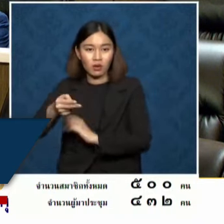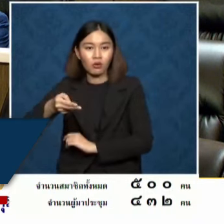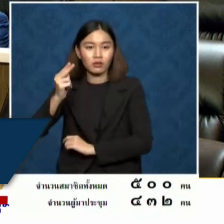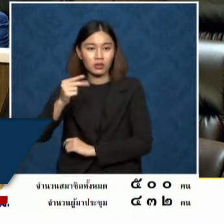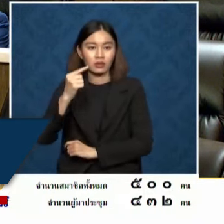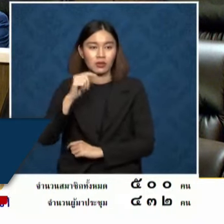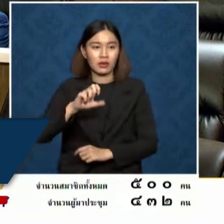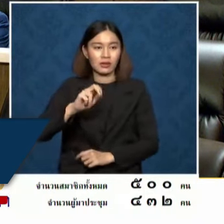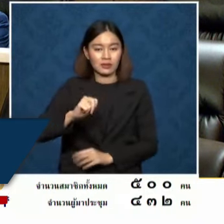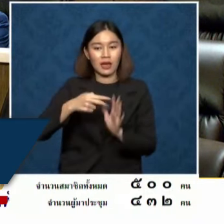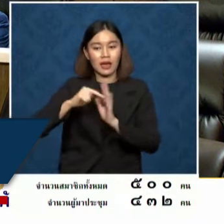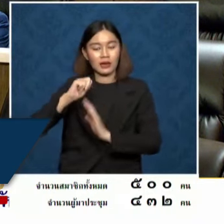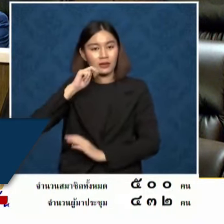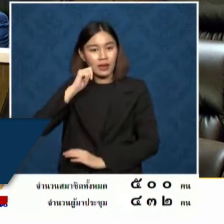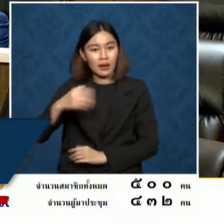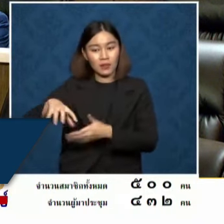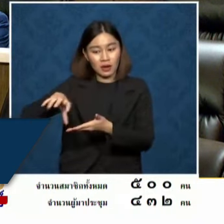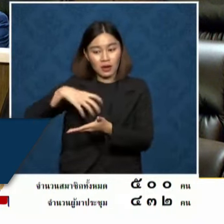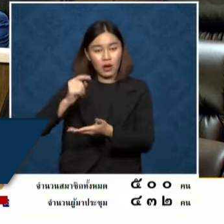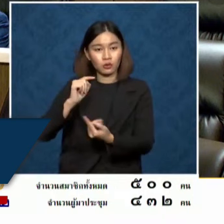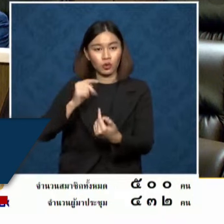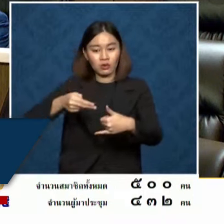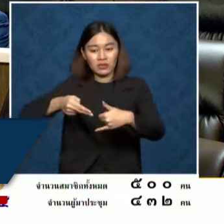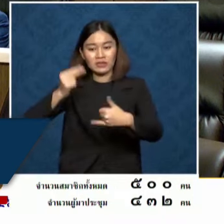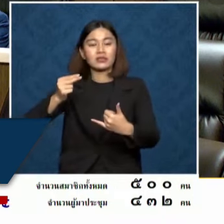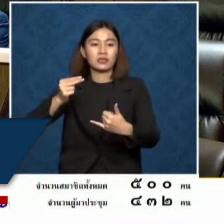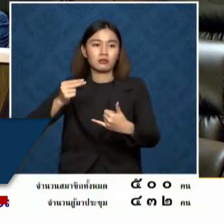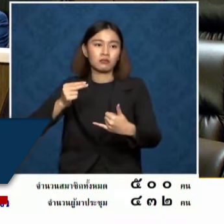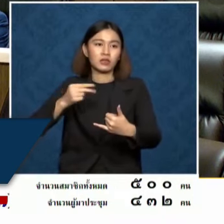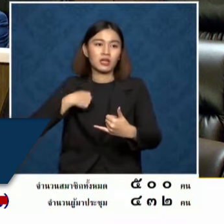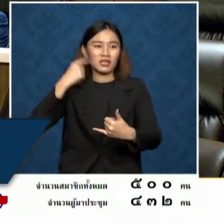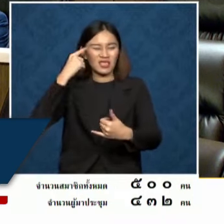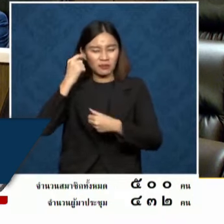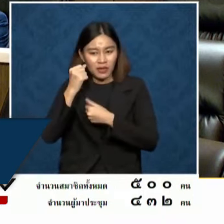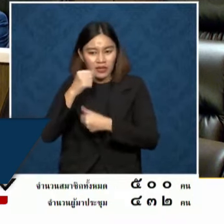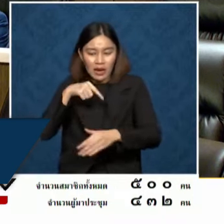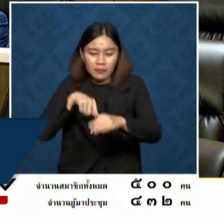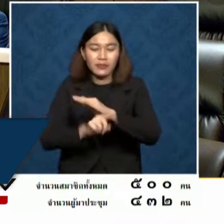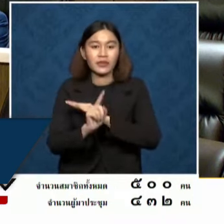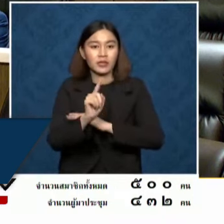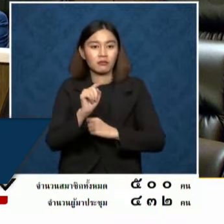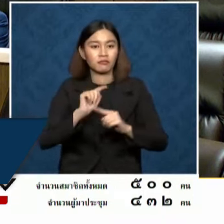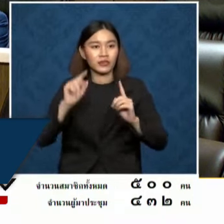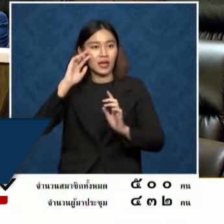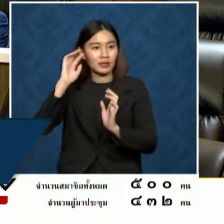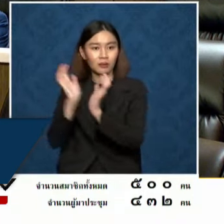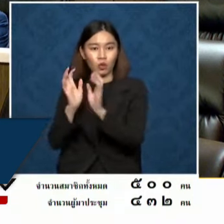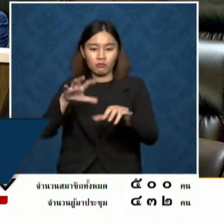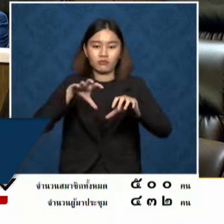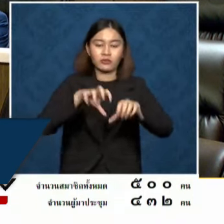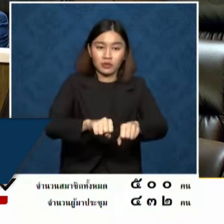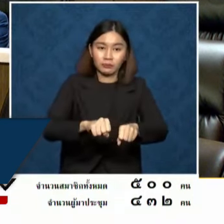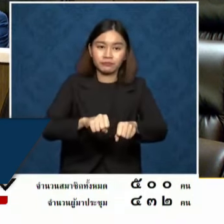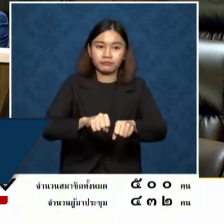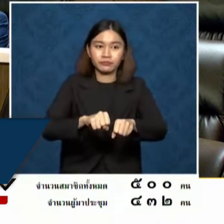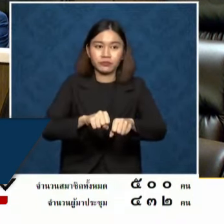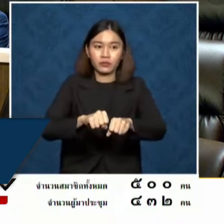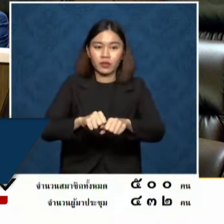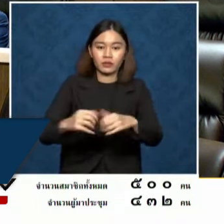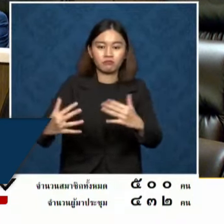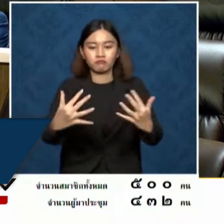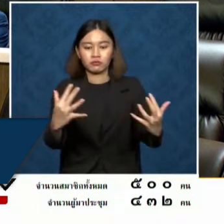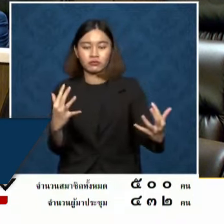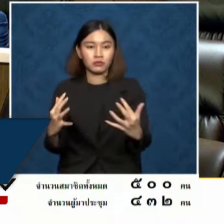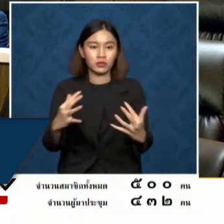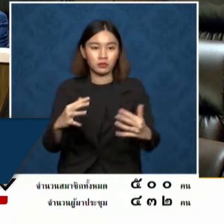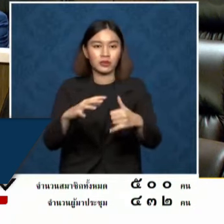สายน้ำเล่าให้ฟังครับว่าหลังจากที่ถูกยิงเขาพยายามที่จะวิ่งหนีแต่ตำรวจควบคุมฝูงชนเข้ามาดักหน้าดัก